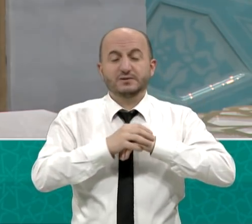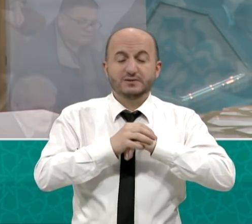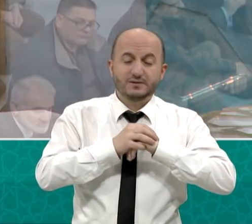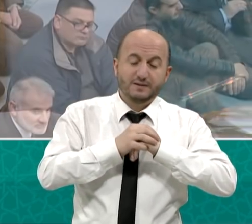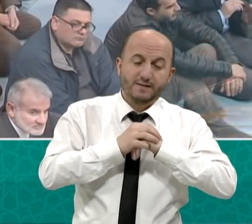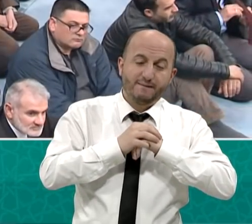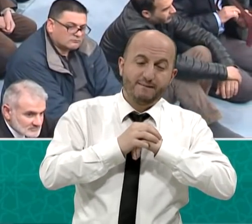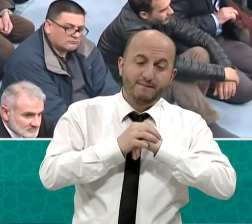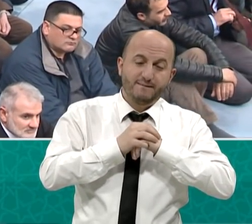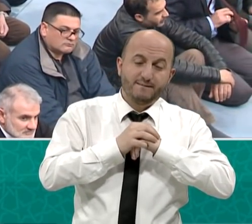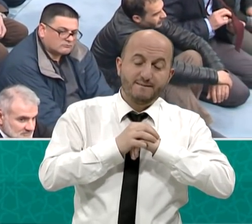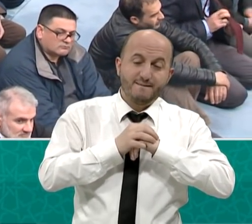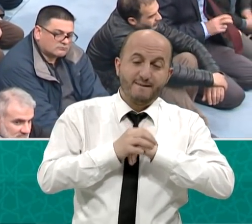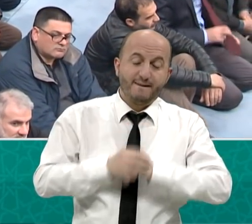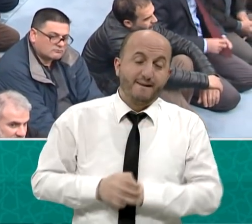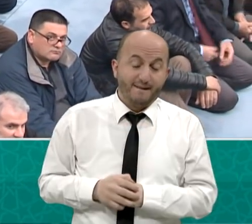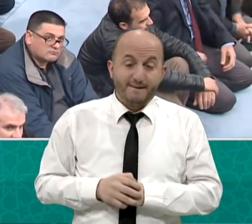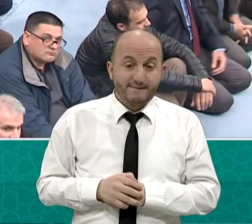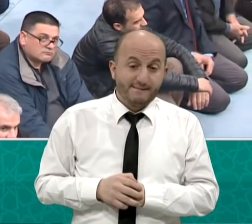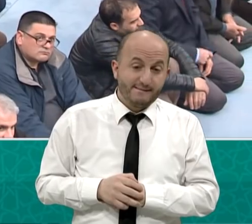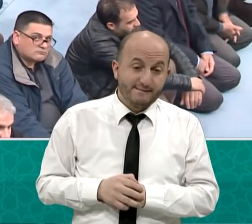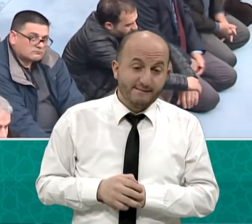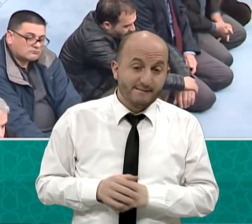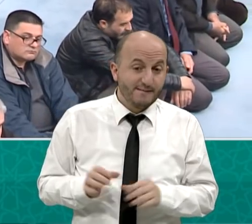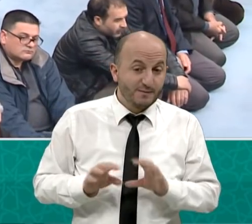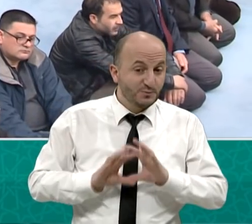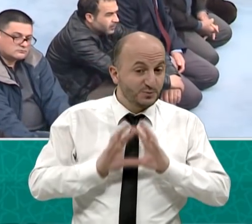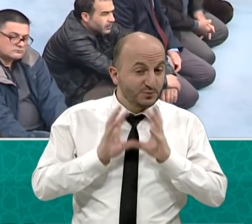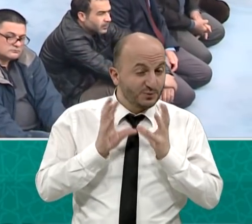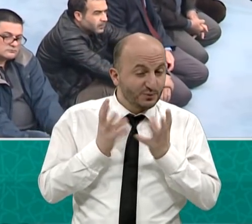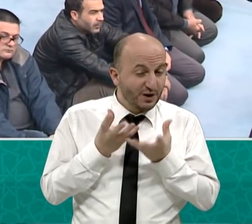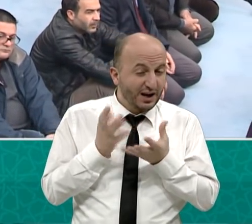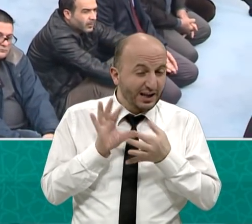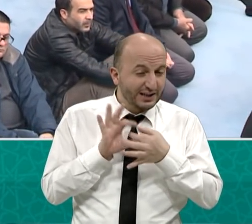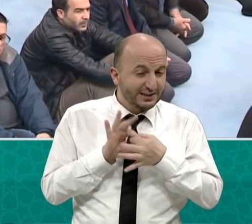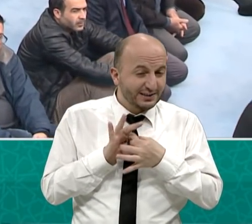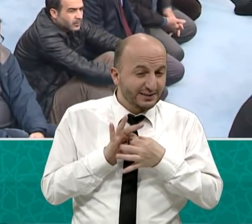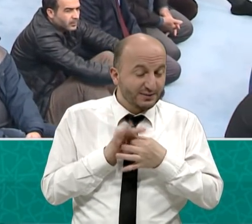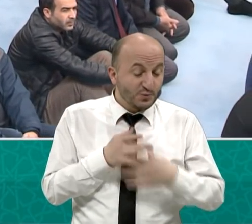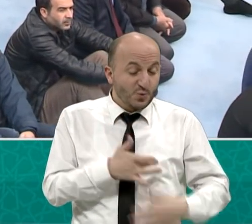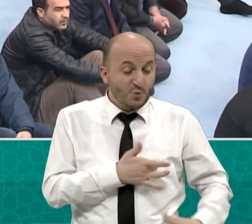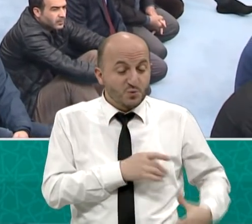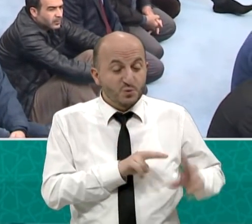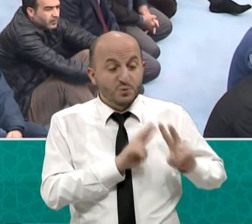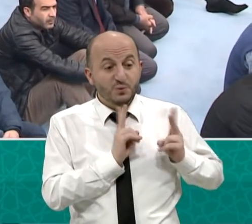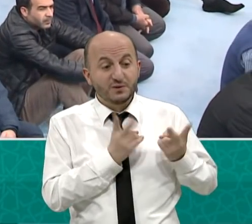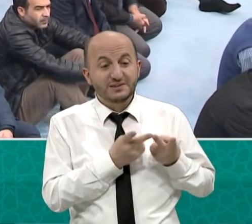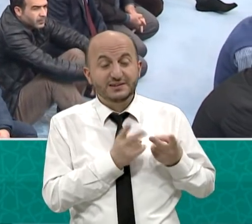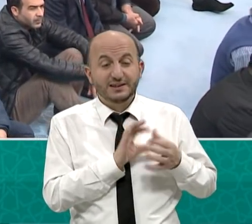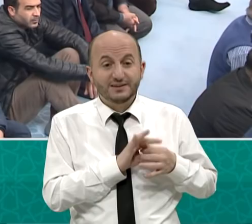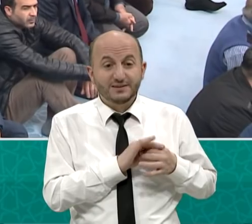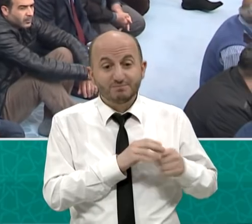hadisinden hareket ederek. İşte böyle bir dünyası ile alakalı, gönül dünyası ile alakalı böyle bir